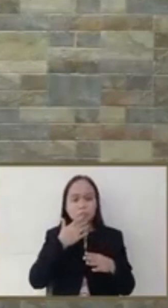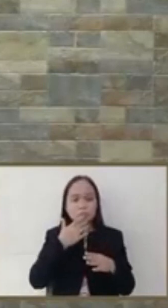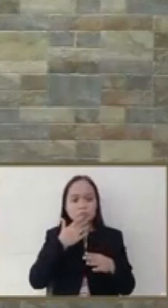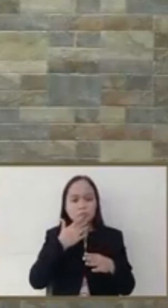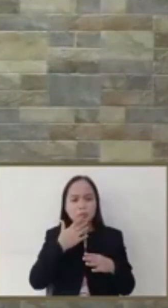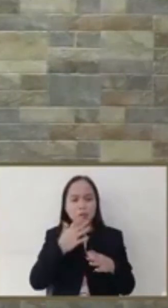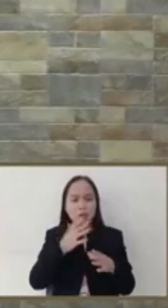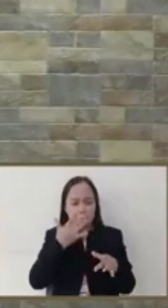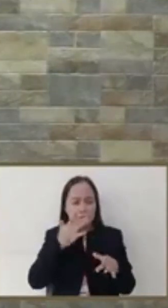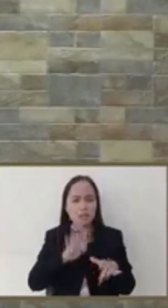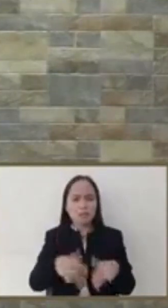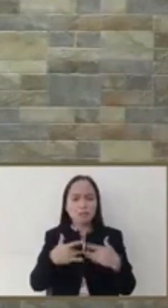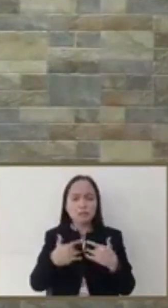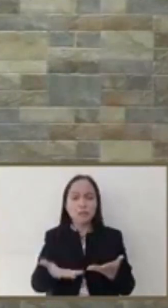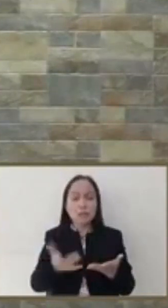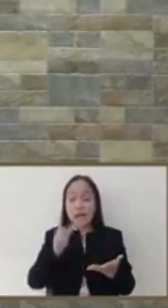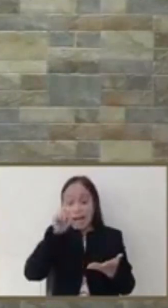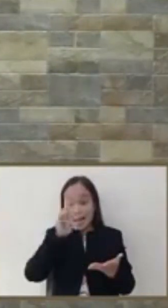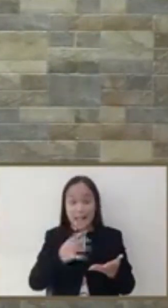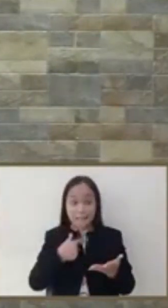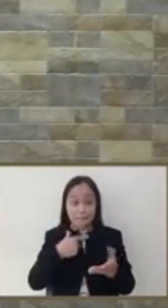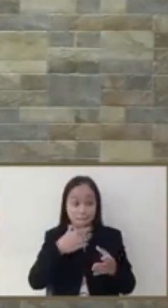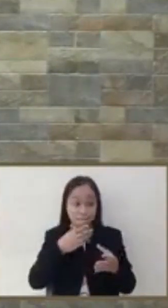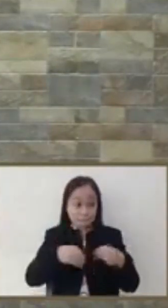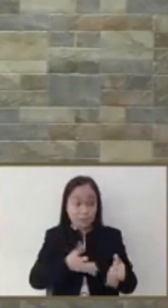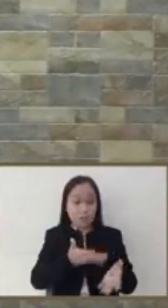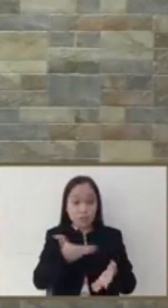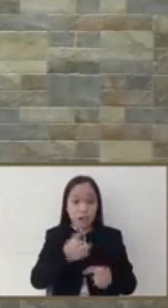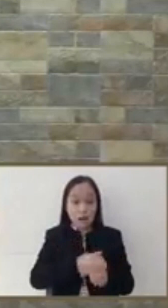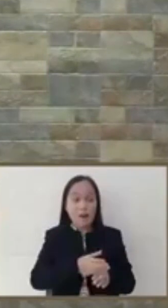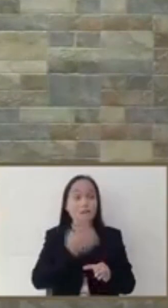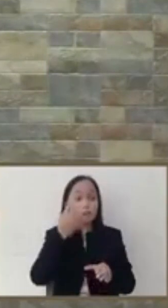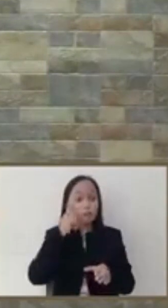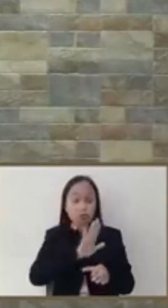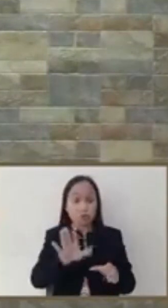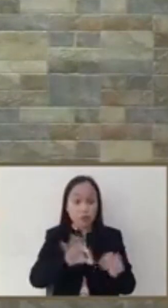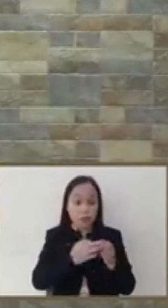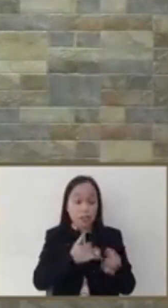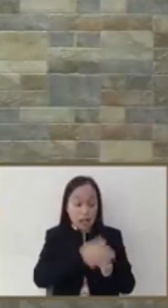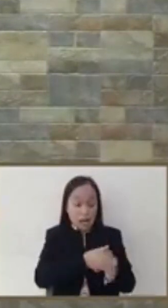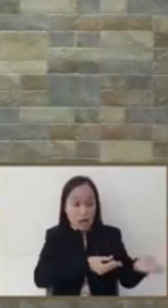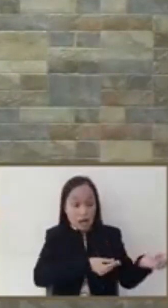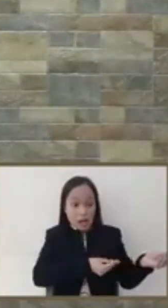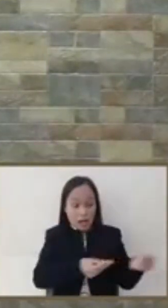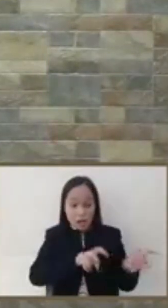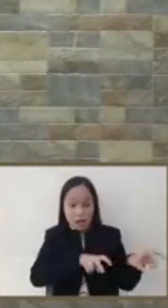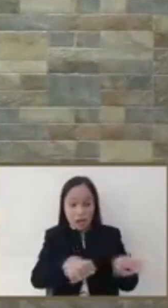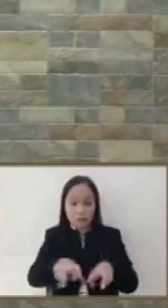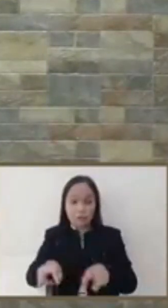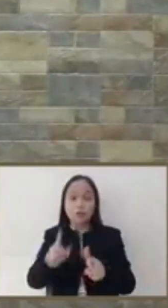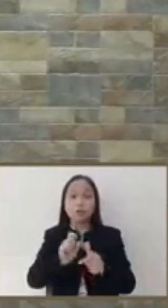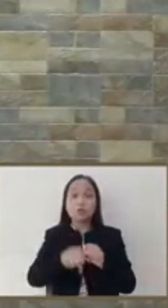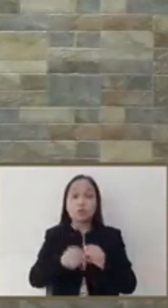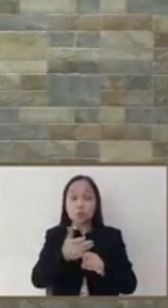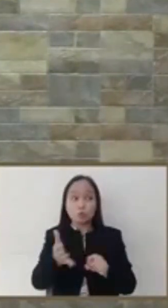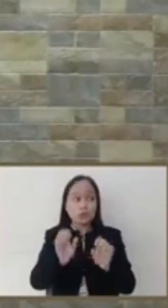understand na kung meron kang sakyan, dinisign ng Panginoon yan para isakay mo ang iyong pamilya doon at ang iyong pamilya ay makakausap mo sa loob ng